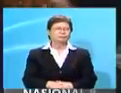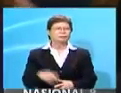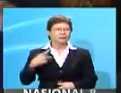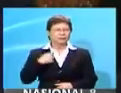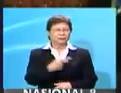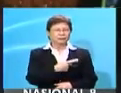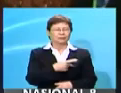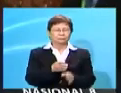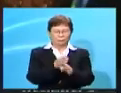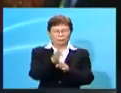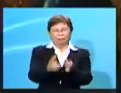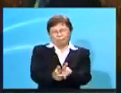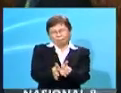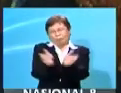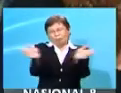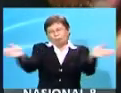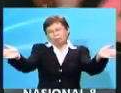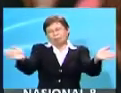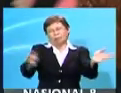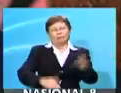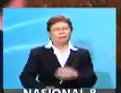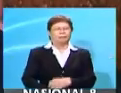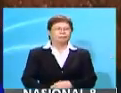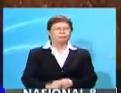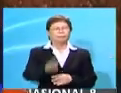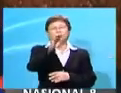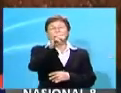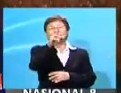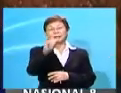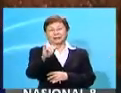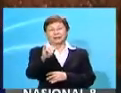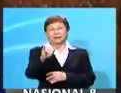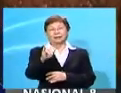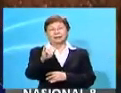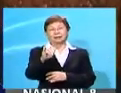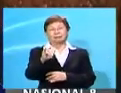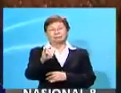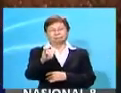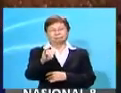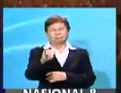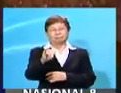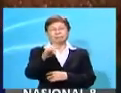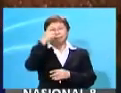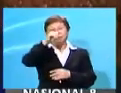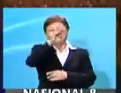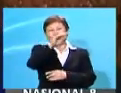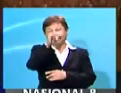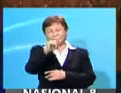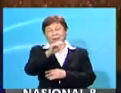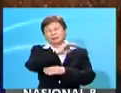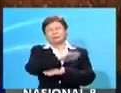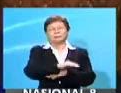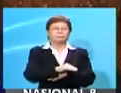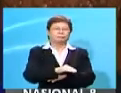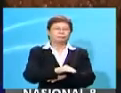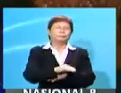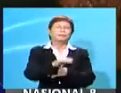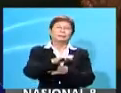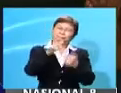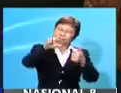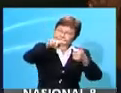memang luas kerana bagi Miti secara am selain daripada